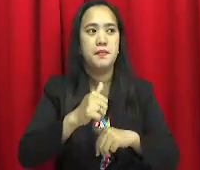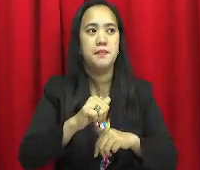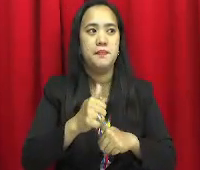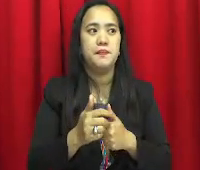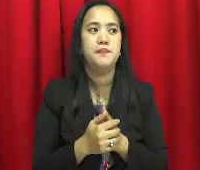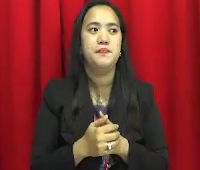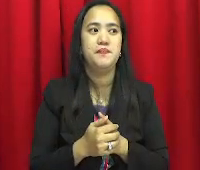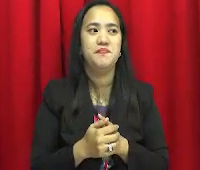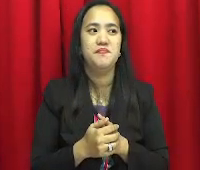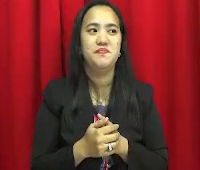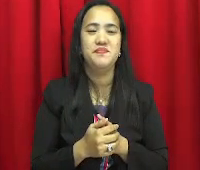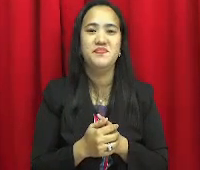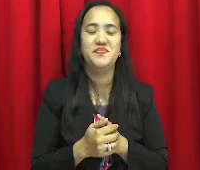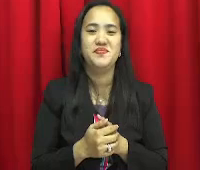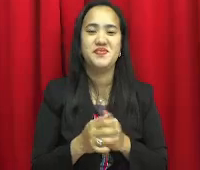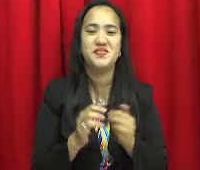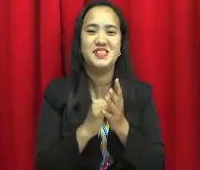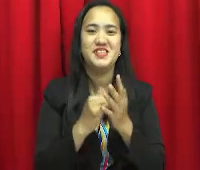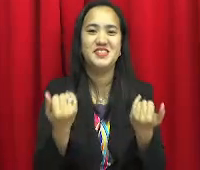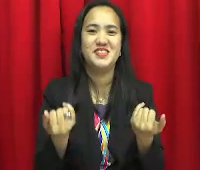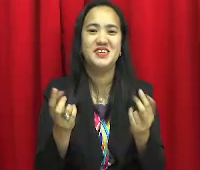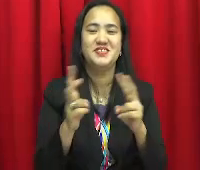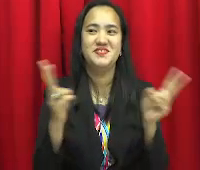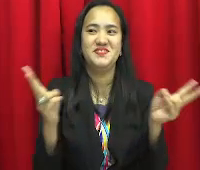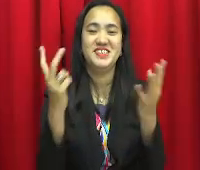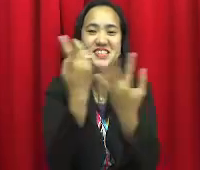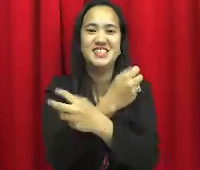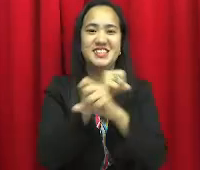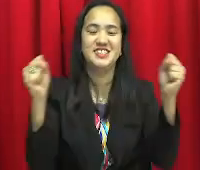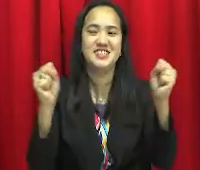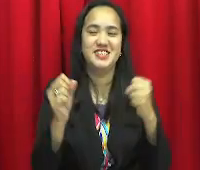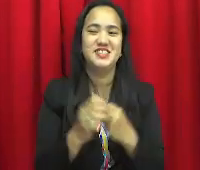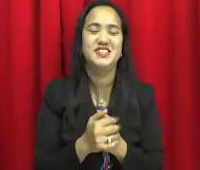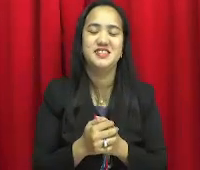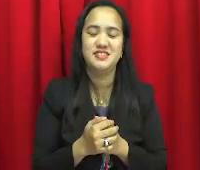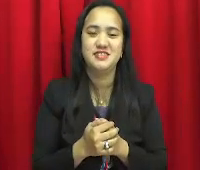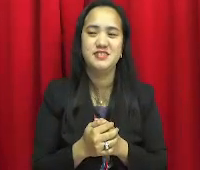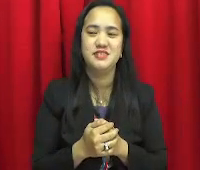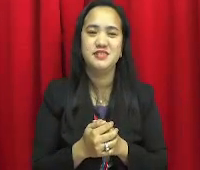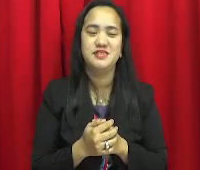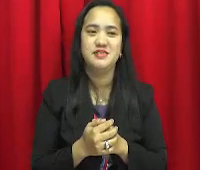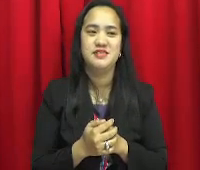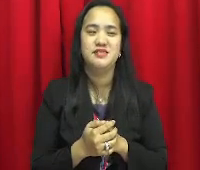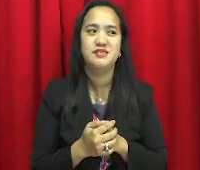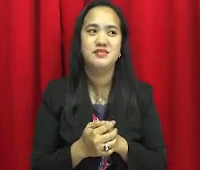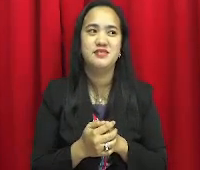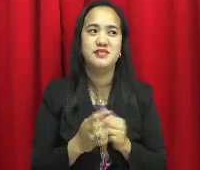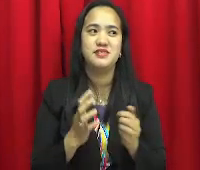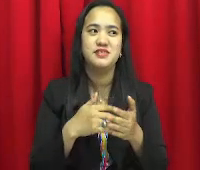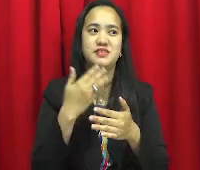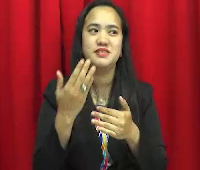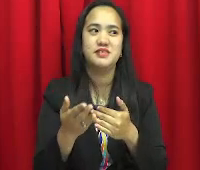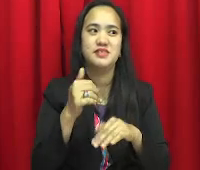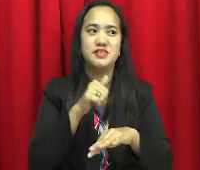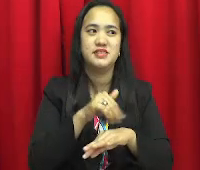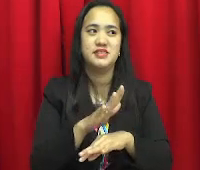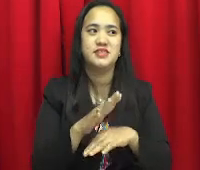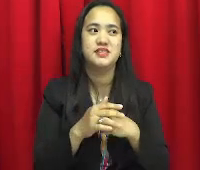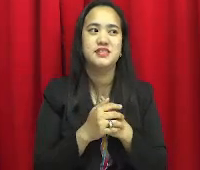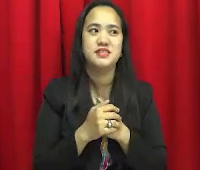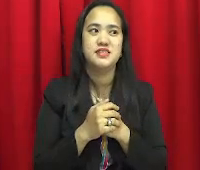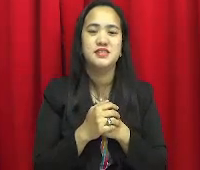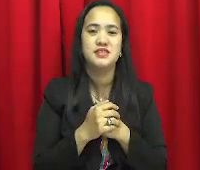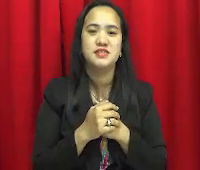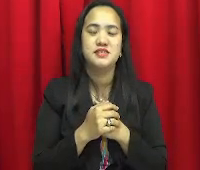Amen. So, ligtas na ligtas yan. Good work. Alam mo, si Noel nga, pinasa niya sa akin kanina eh. Pinasa niya sa